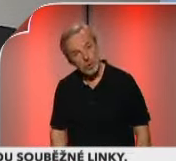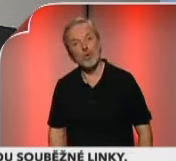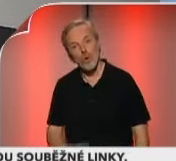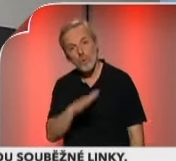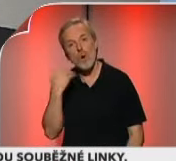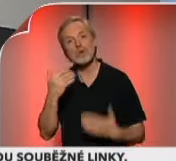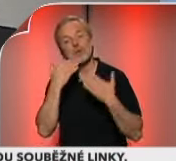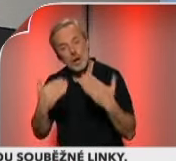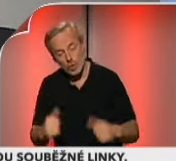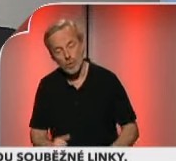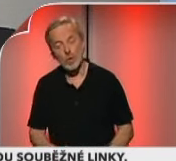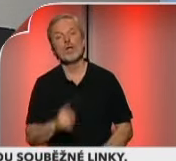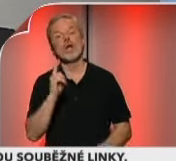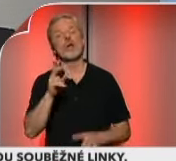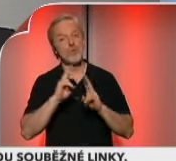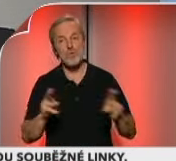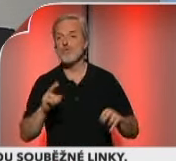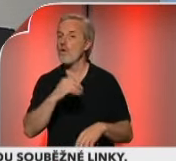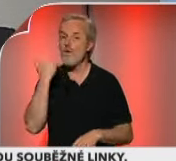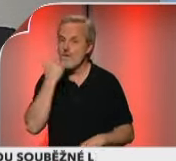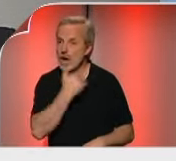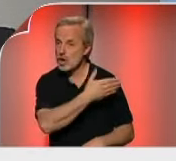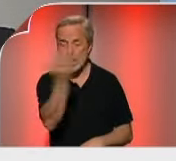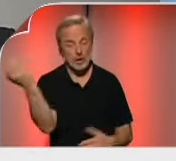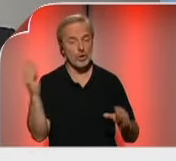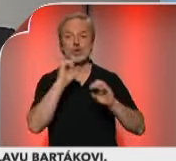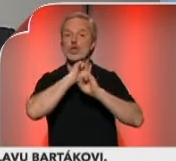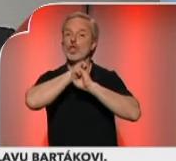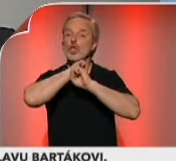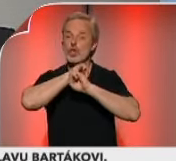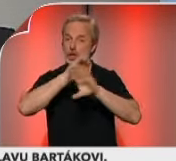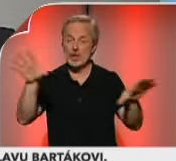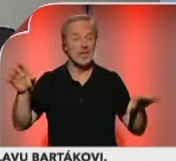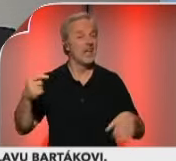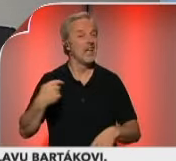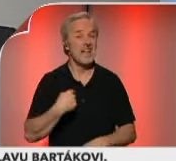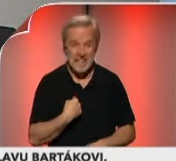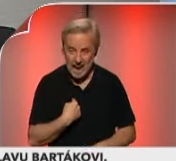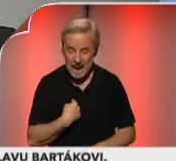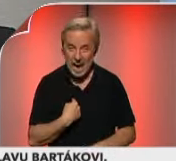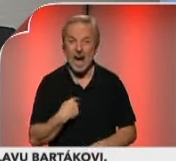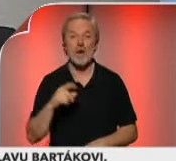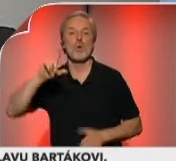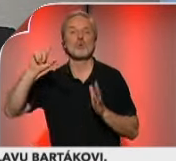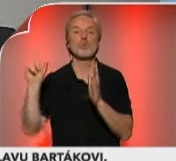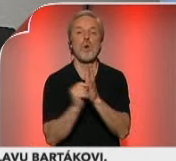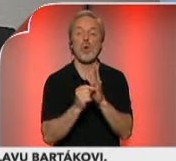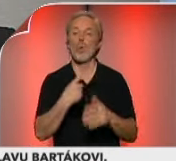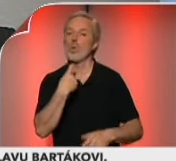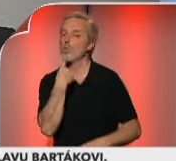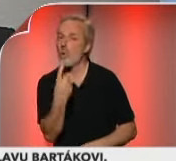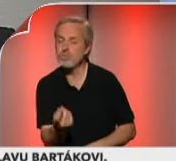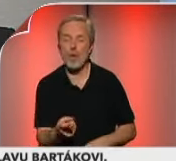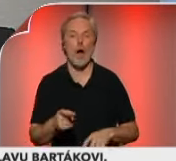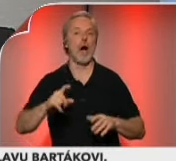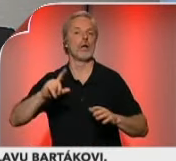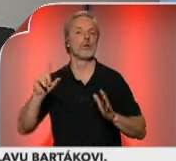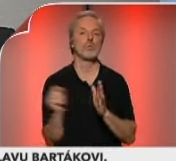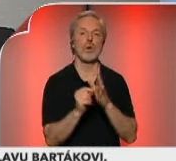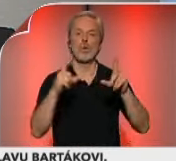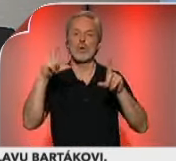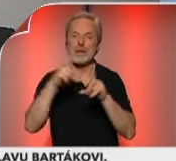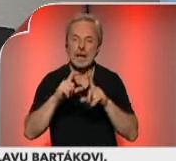protože mám příležitost vám i veřejnosti sdělit že já jsem s žádným Mirkem topolánkem ani lobistů dalíkem